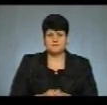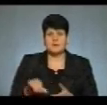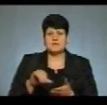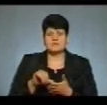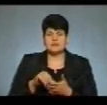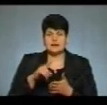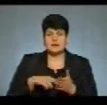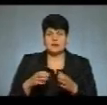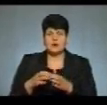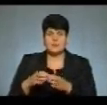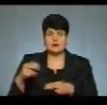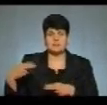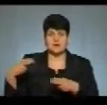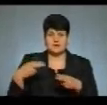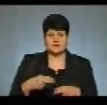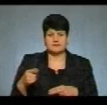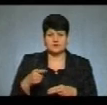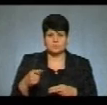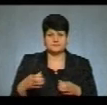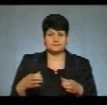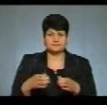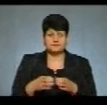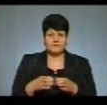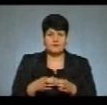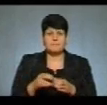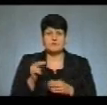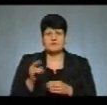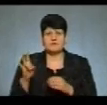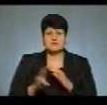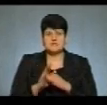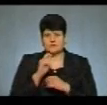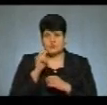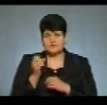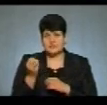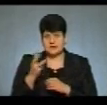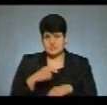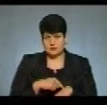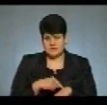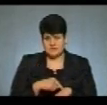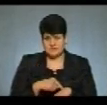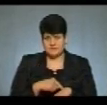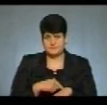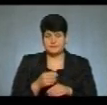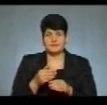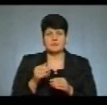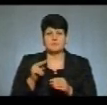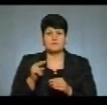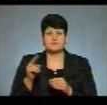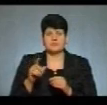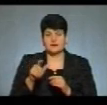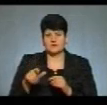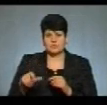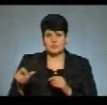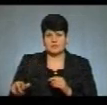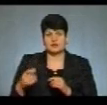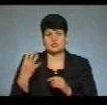Представники релігійних громад приїхали до Тернопільської єпархії Православної церкви України о 13-й годині. Від парафіян із села Ростоки Кременецького